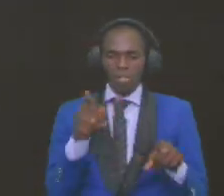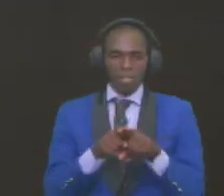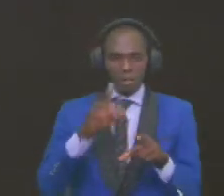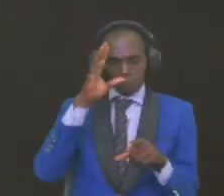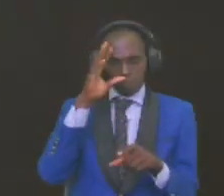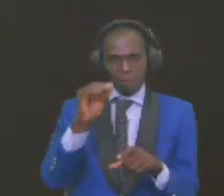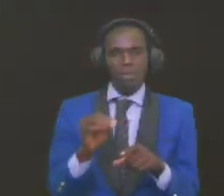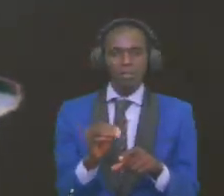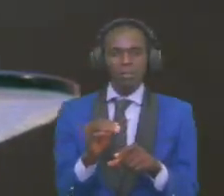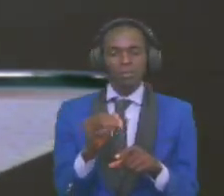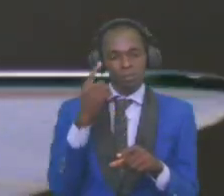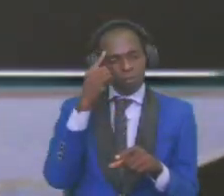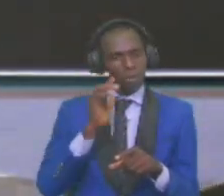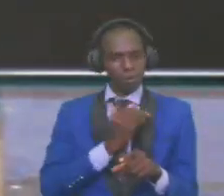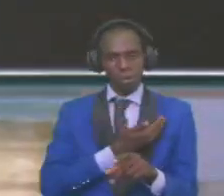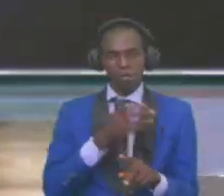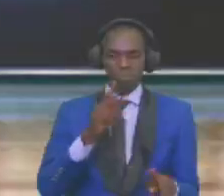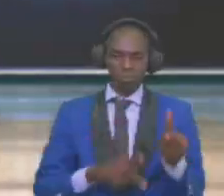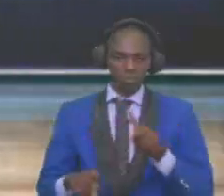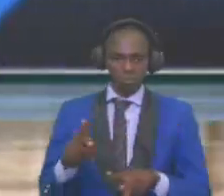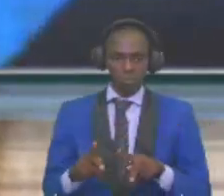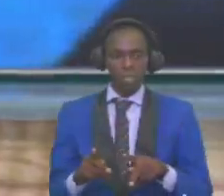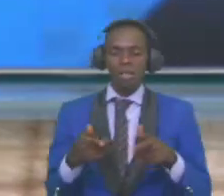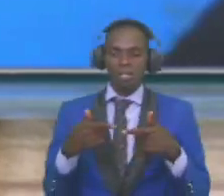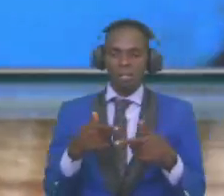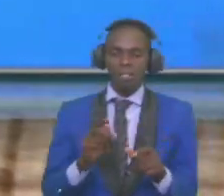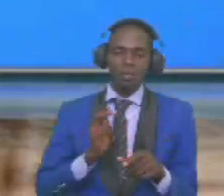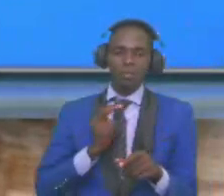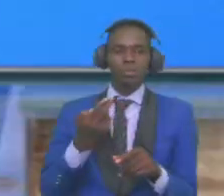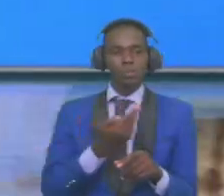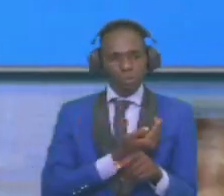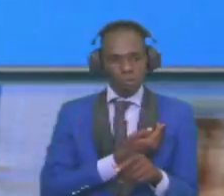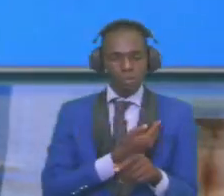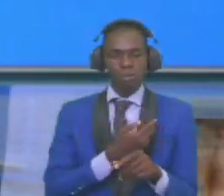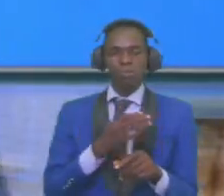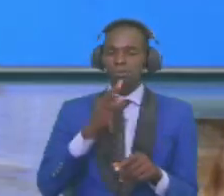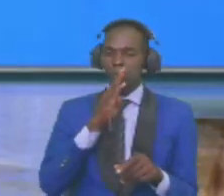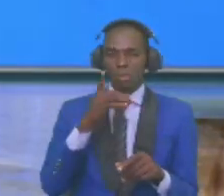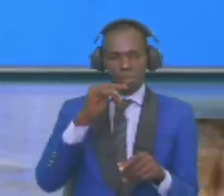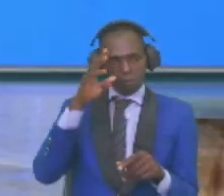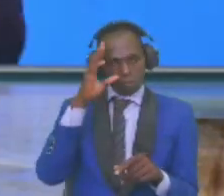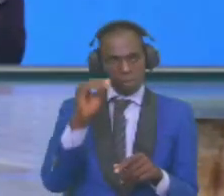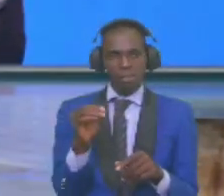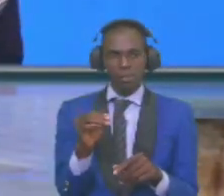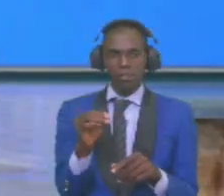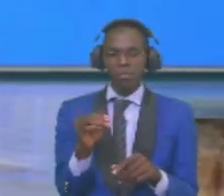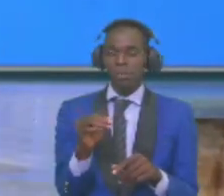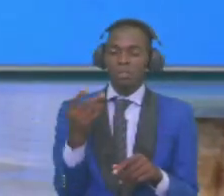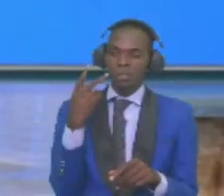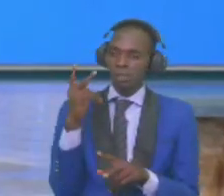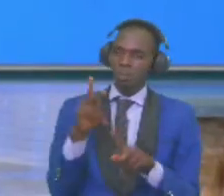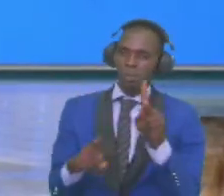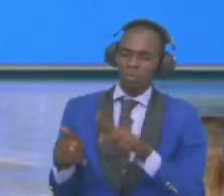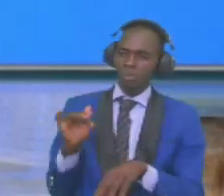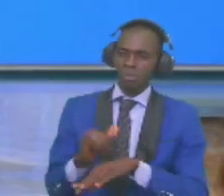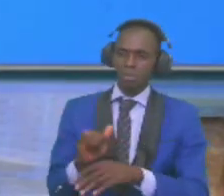c'est ici que soit ferme et montre du courage pour notre peuple par deux moteurs du